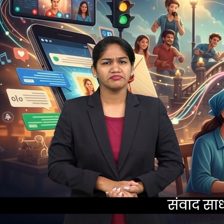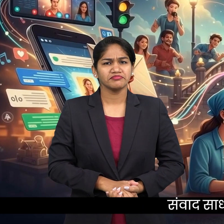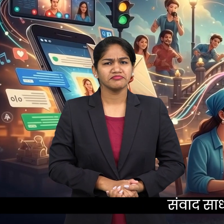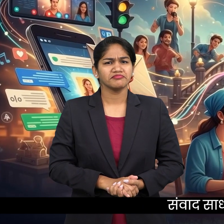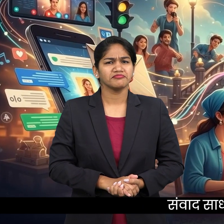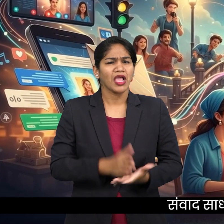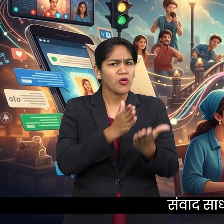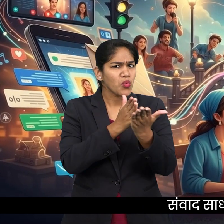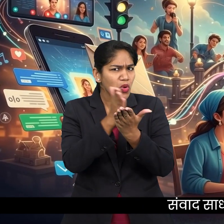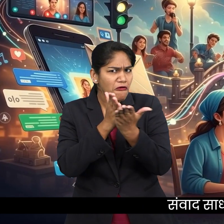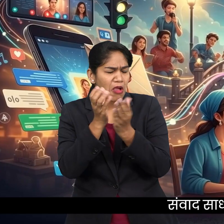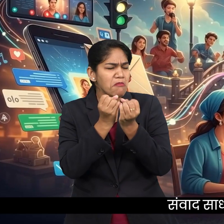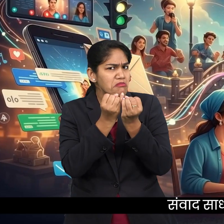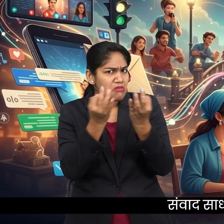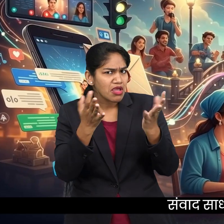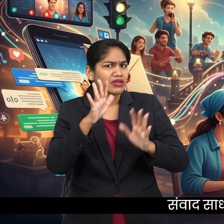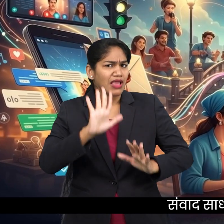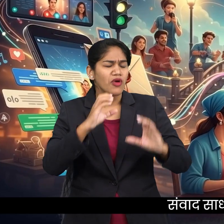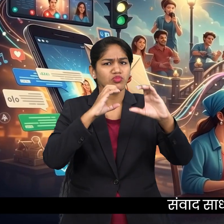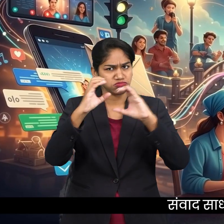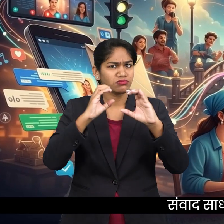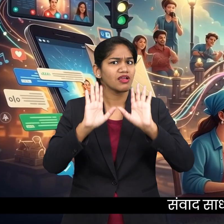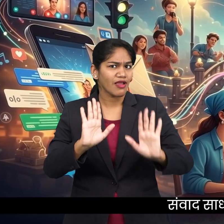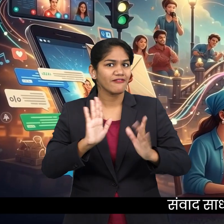संवाद साधण्याचे अनेक मार्ग आहेत.